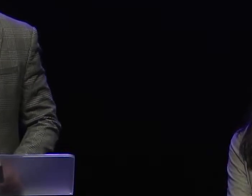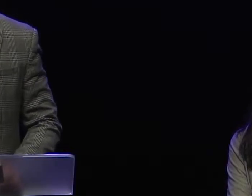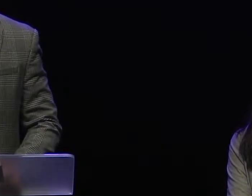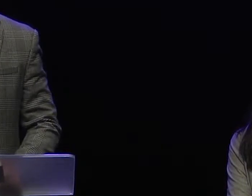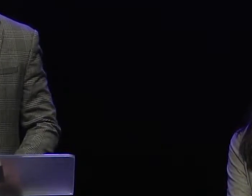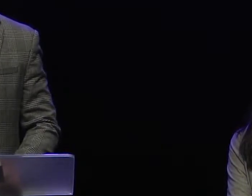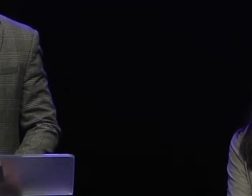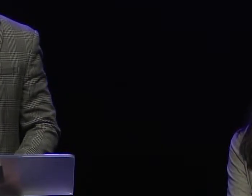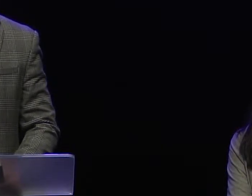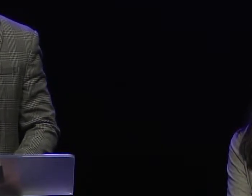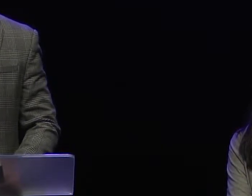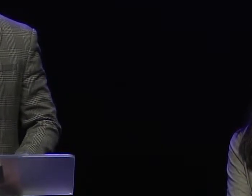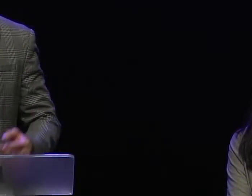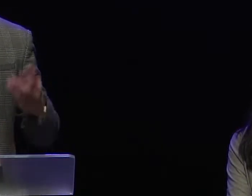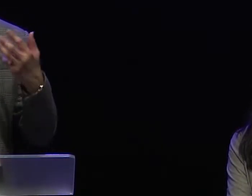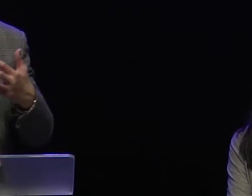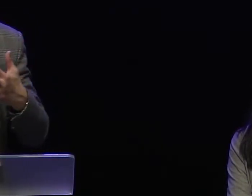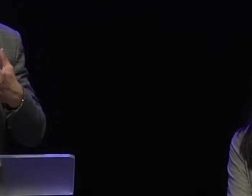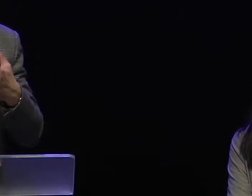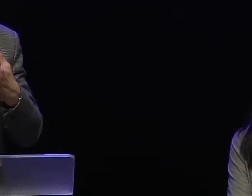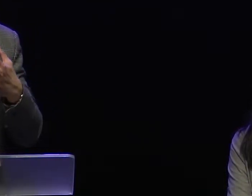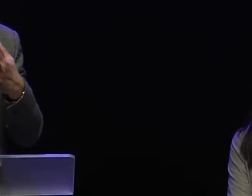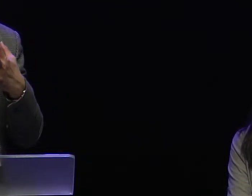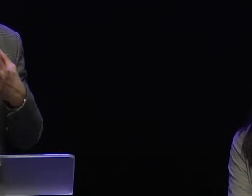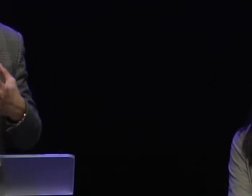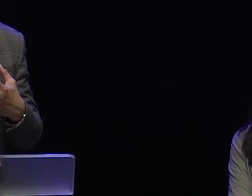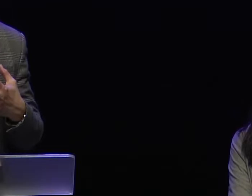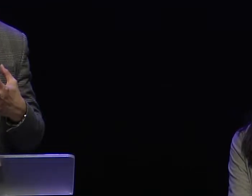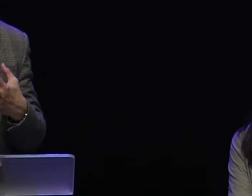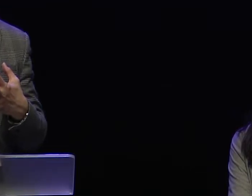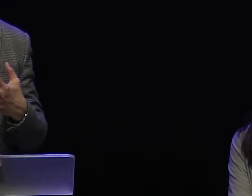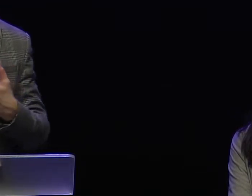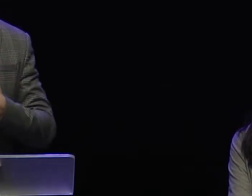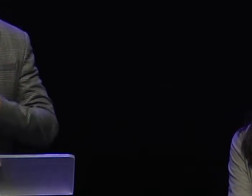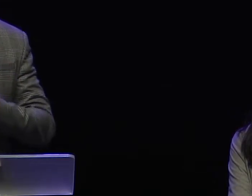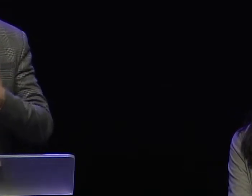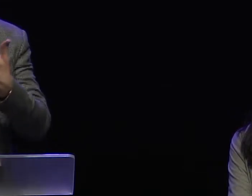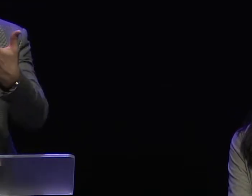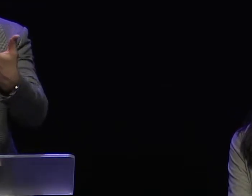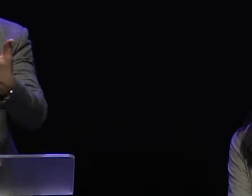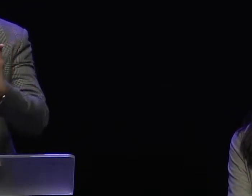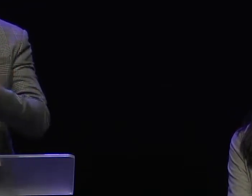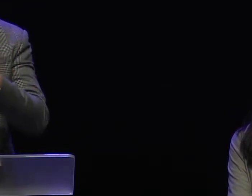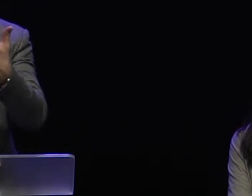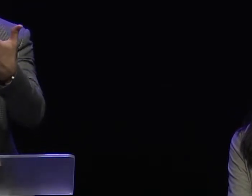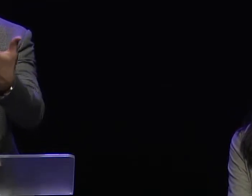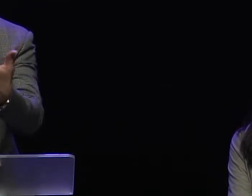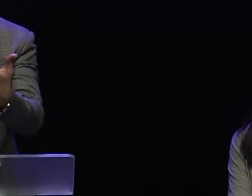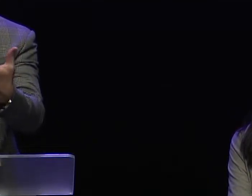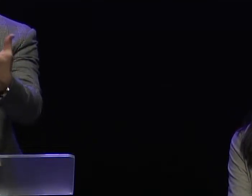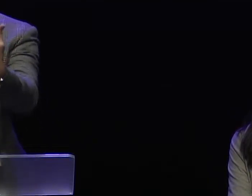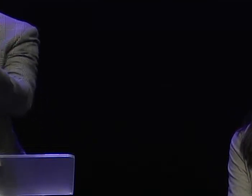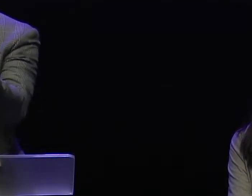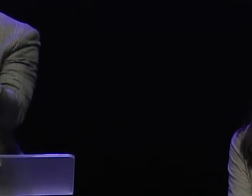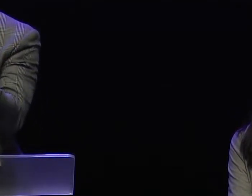semua orang datang kepadanya sekarang. Bukan cuma Tuhan menjadi rasa dekat, tapi izinkan kami yang sekarang lewat